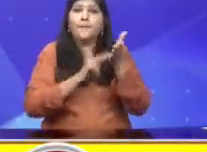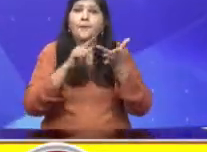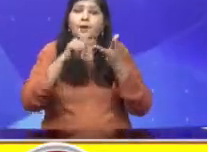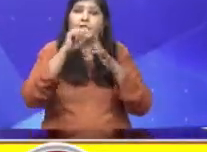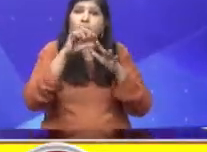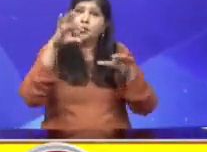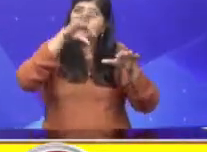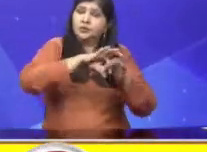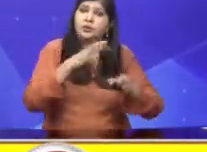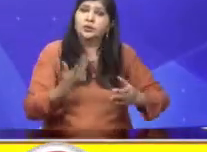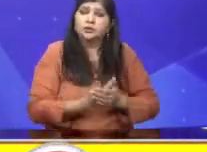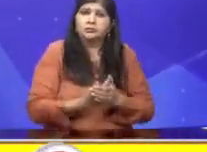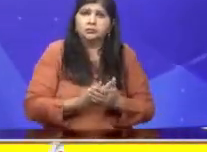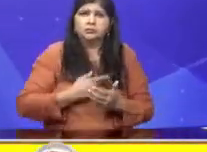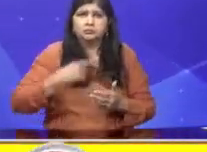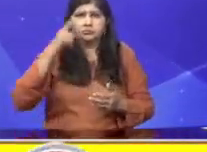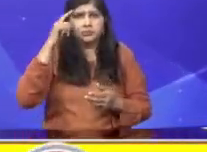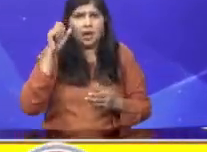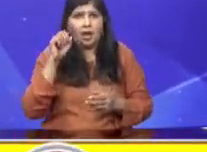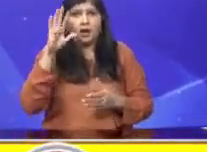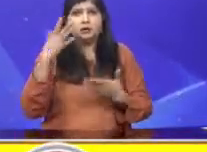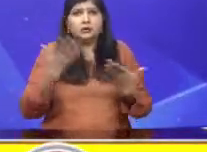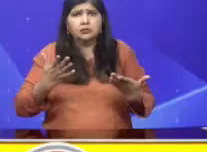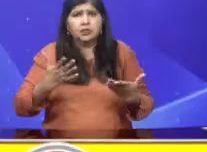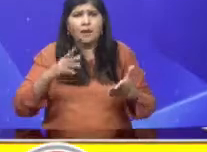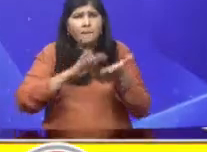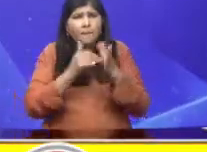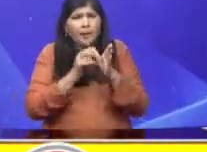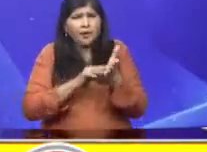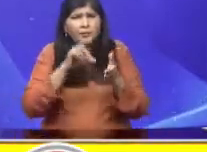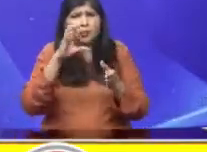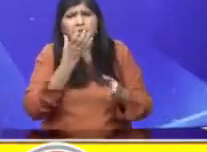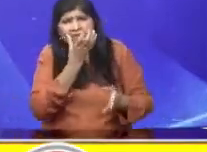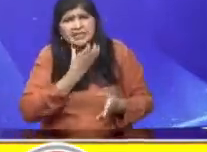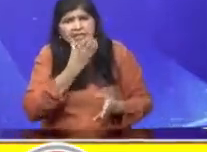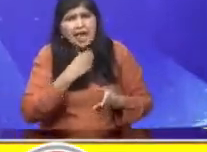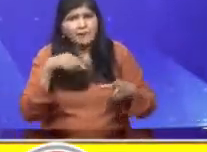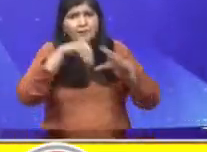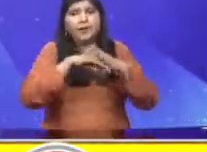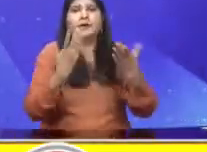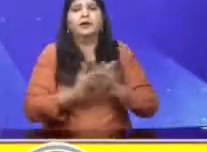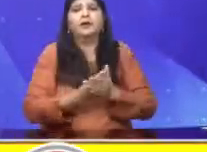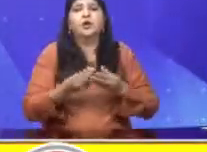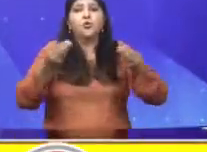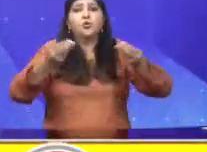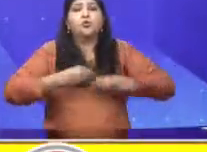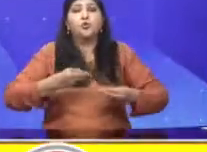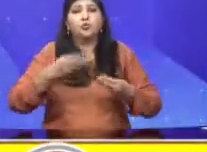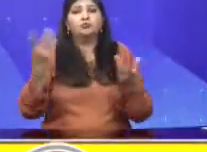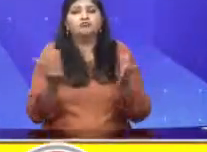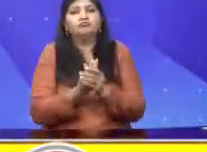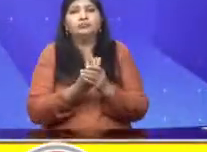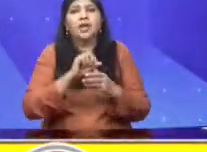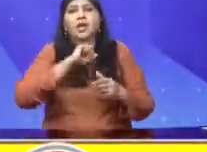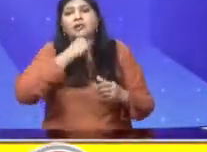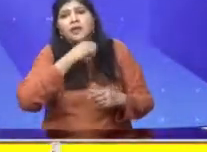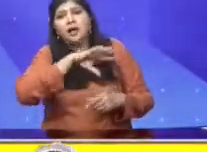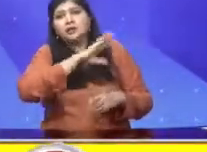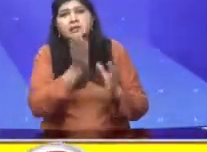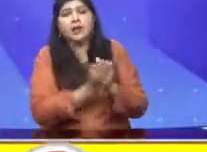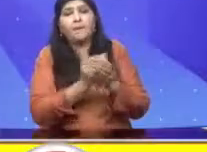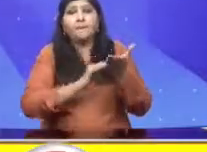भी जोड दीजिये तो शायद आप आश्यरे से भर जाएंगे कुछ नया करने के जजबे से भरे युवाओं ने